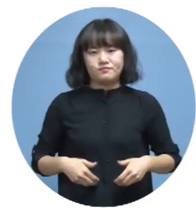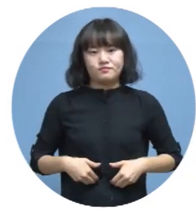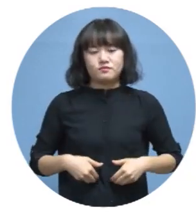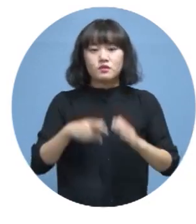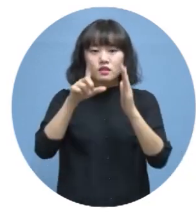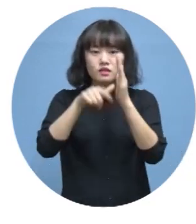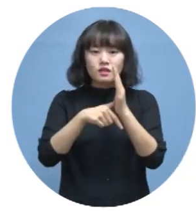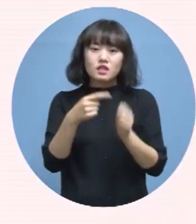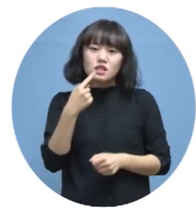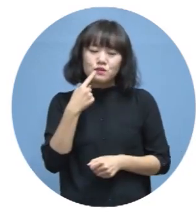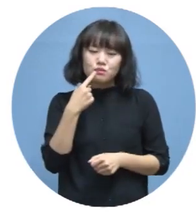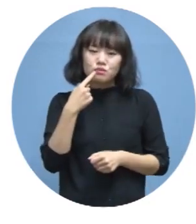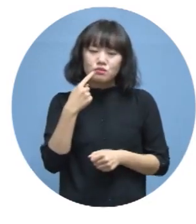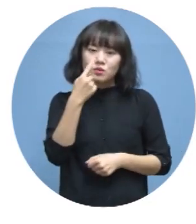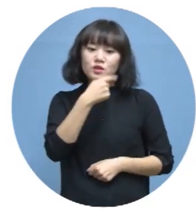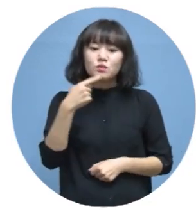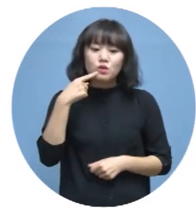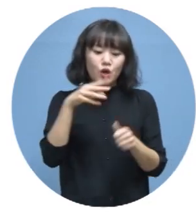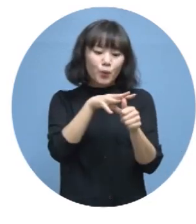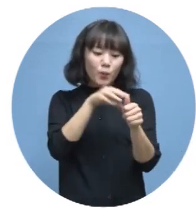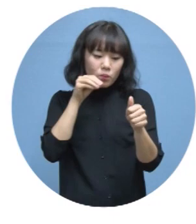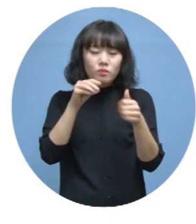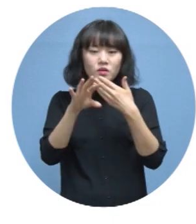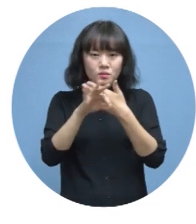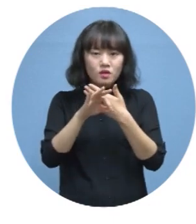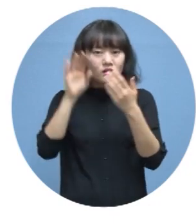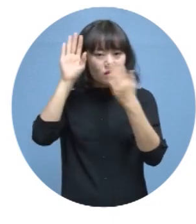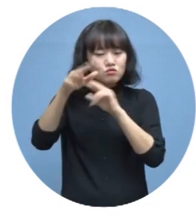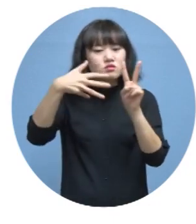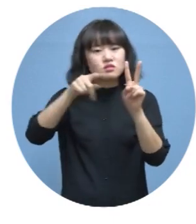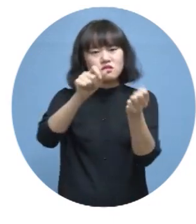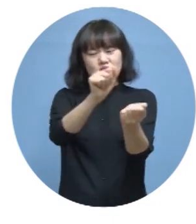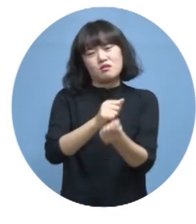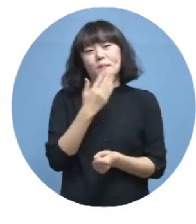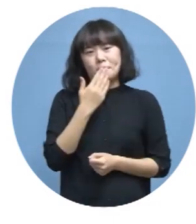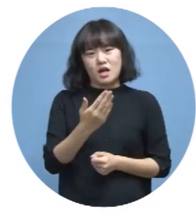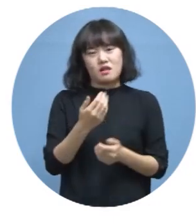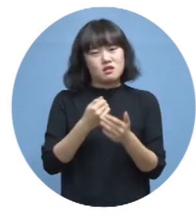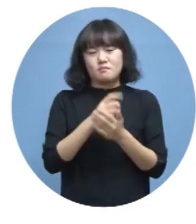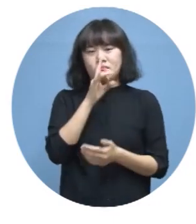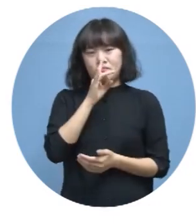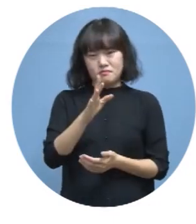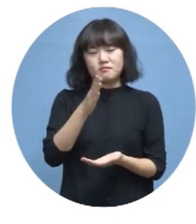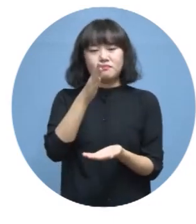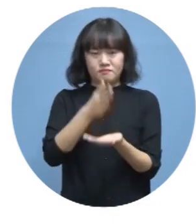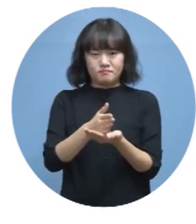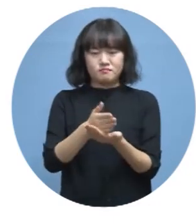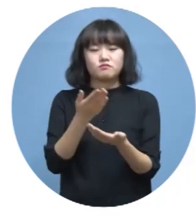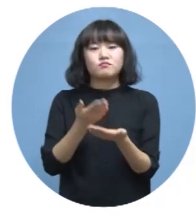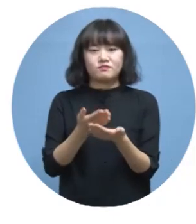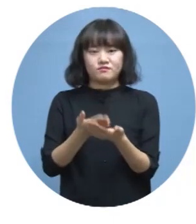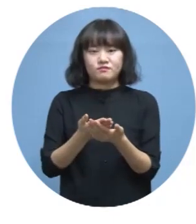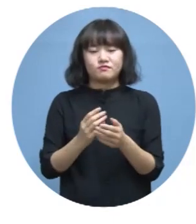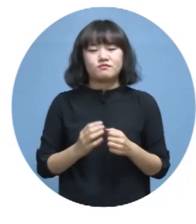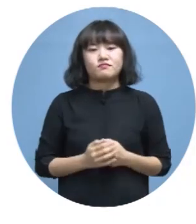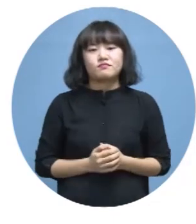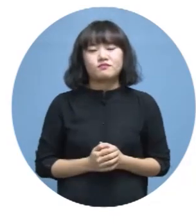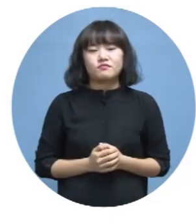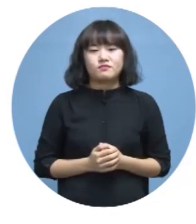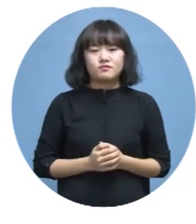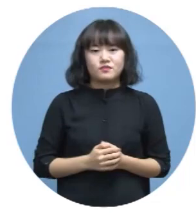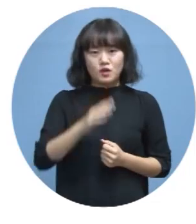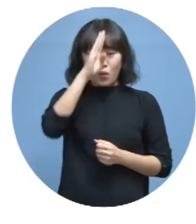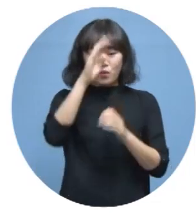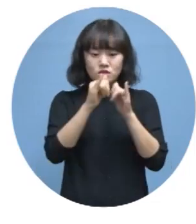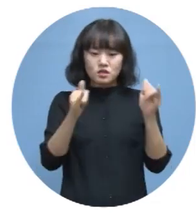이때 입으로 독을 빨아내거나 칼로 절개를 하면 2차 감염의 우려가 있기에 해서는 안 되며 뱀에 물린